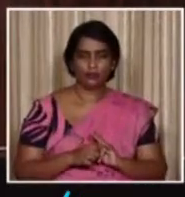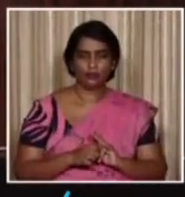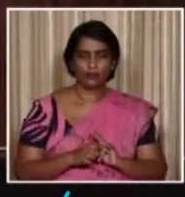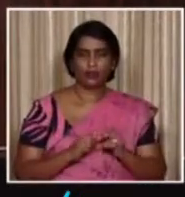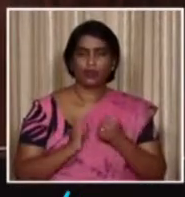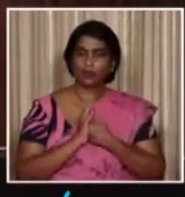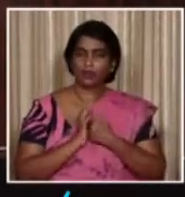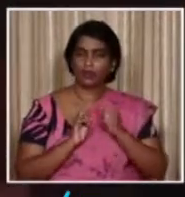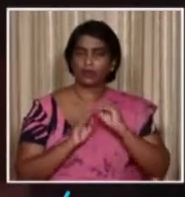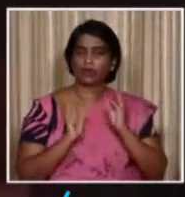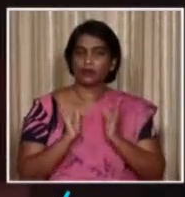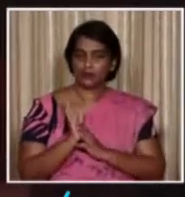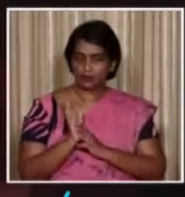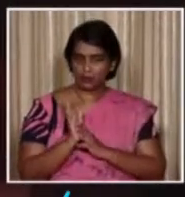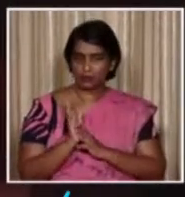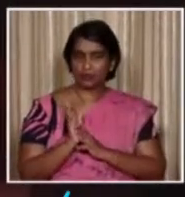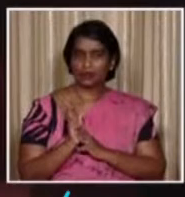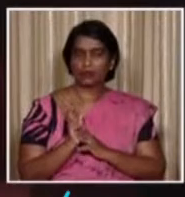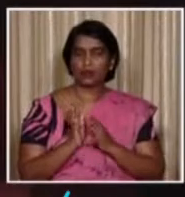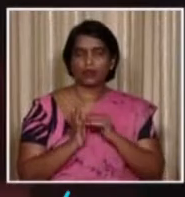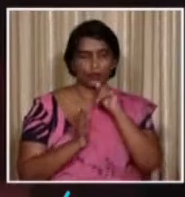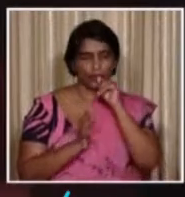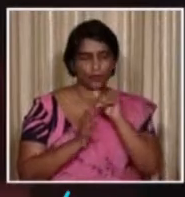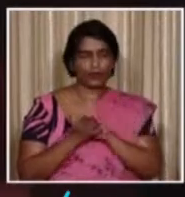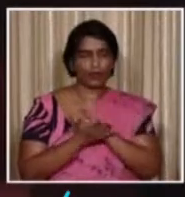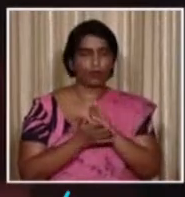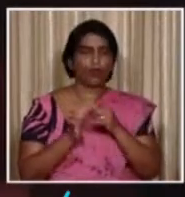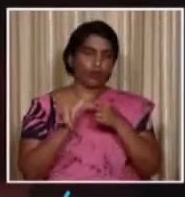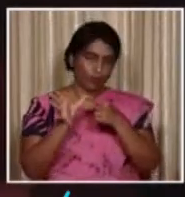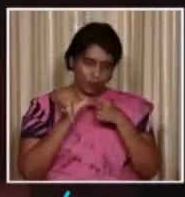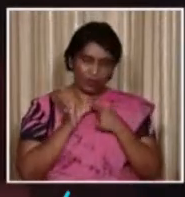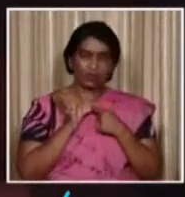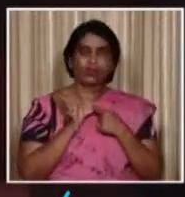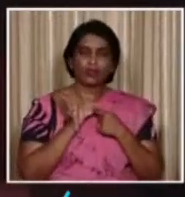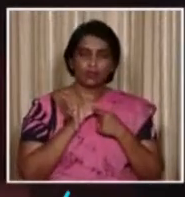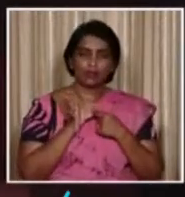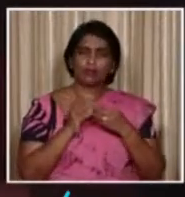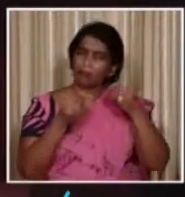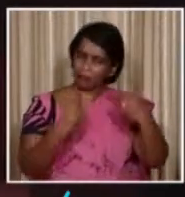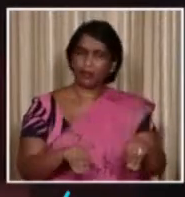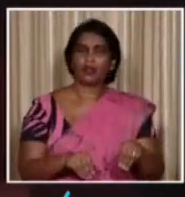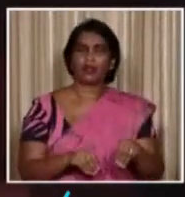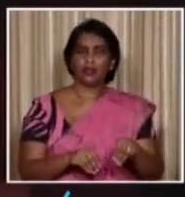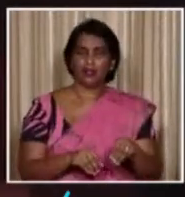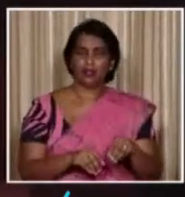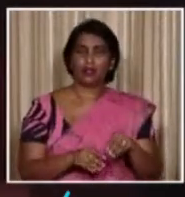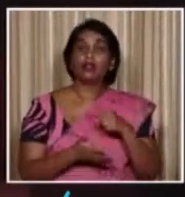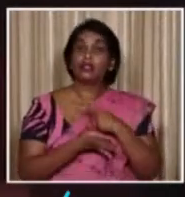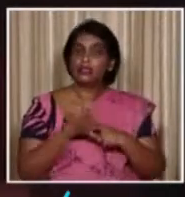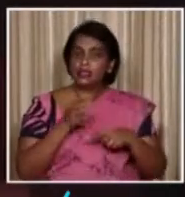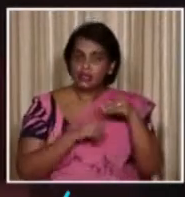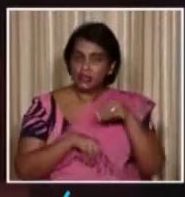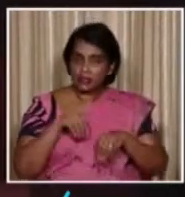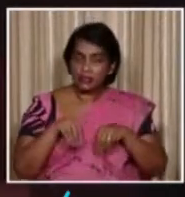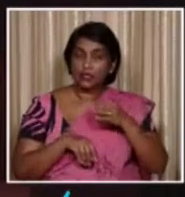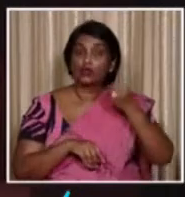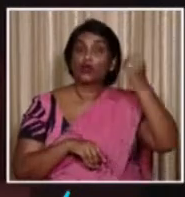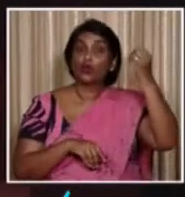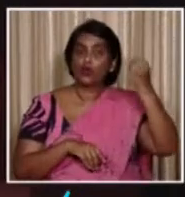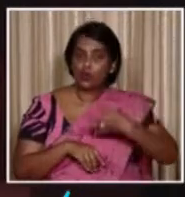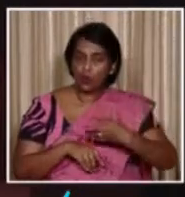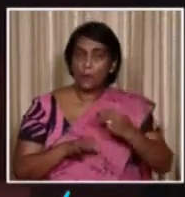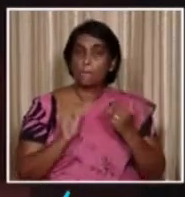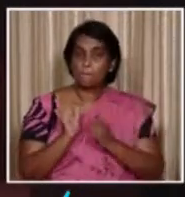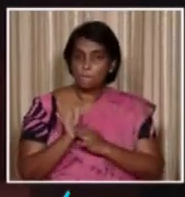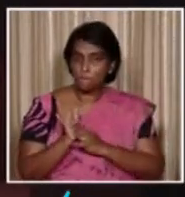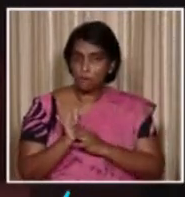ගරු අග්‍රාමාත්‍යතුමනි බොහොම පැහැදිලි උත්තරයක් දෙන්න සරලව ඡන්දය පැවැත්වෙන දිනය